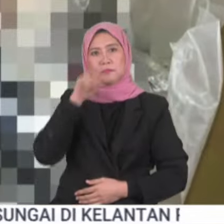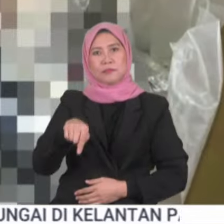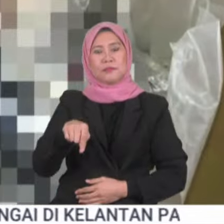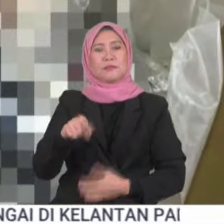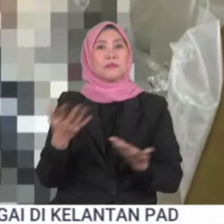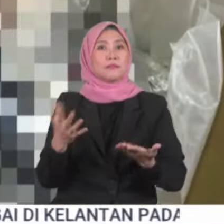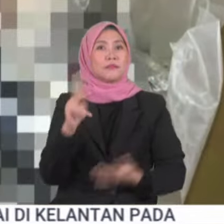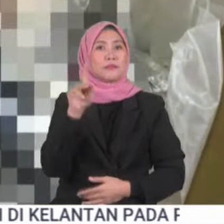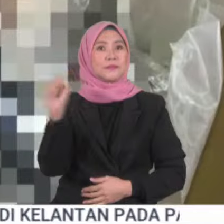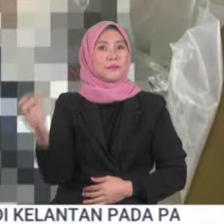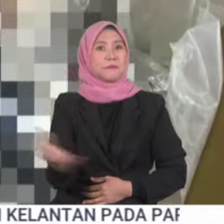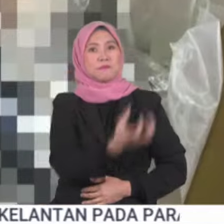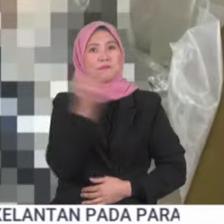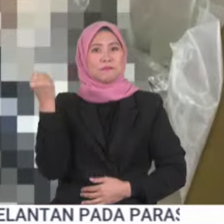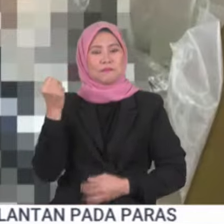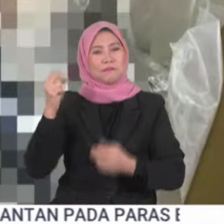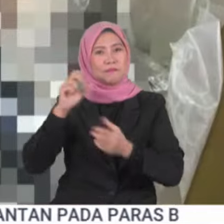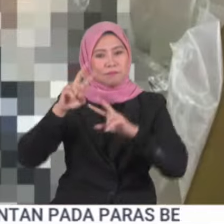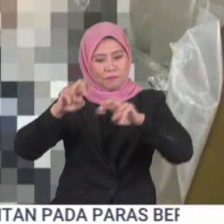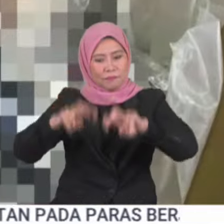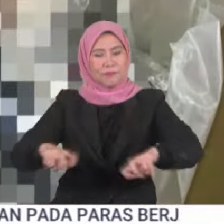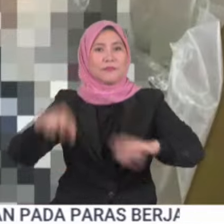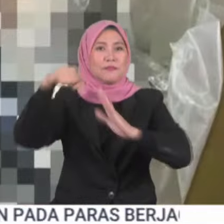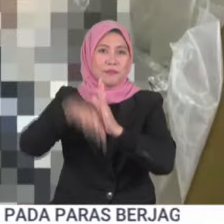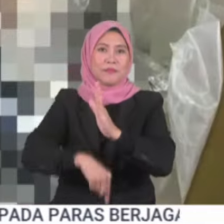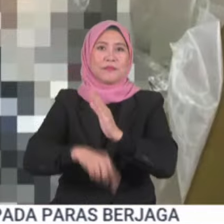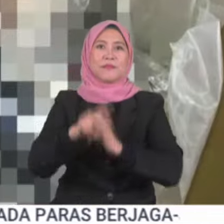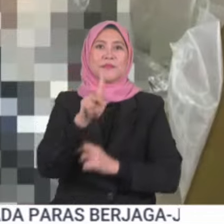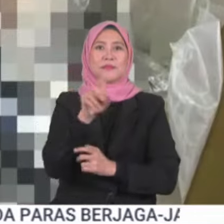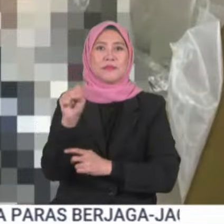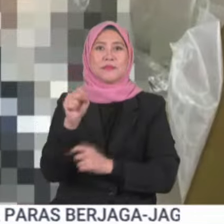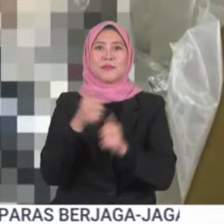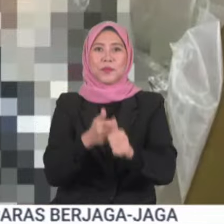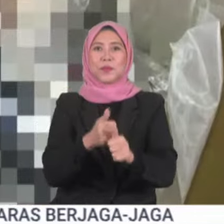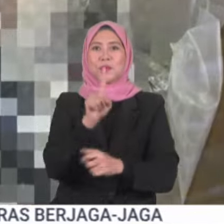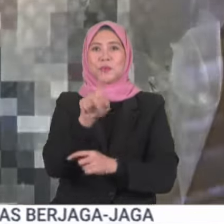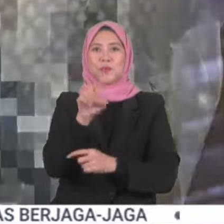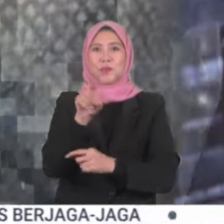disita untuk siasatan lanjut. Kes disiasat mengikut Seksyen